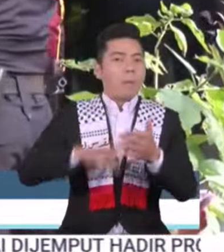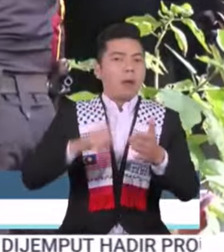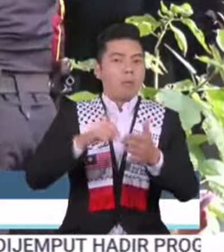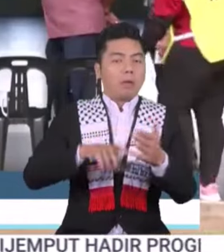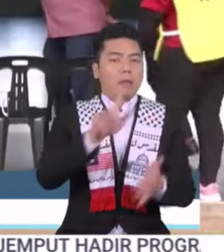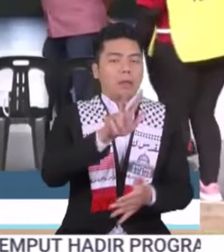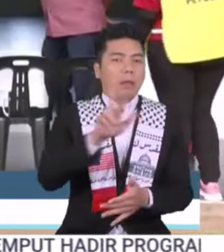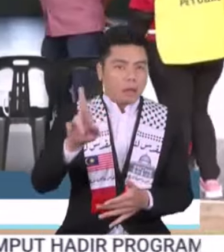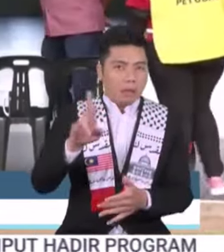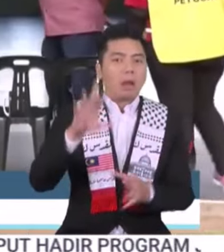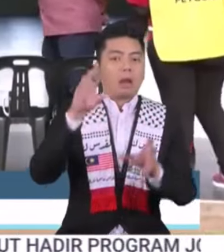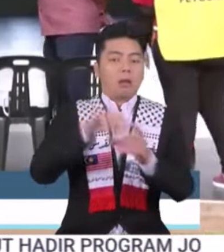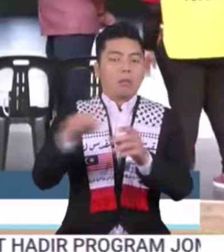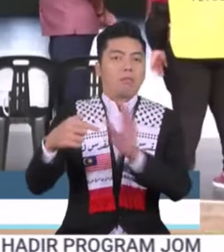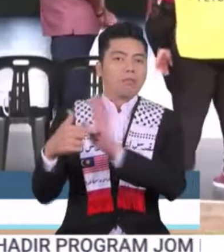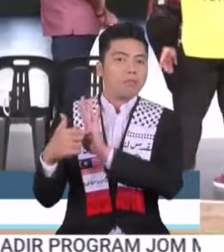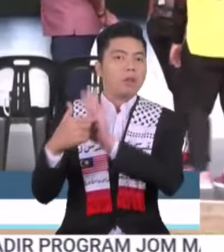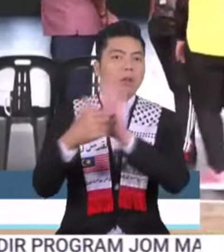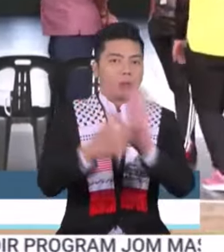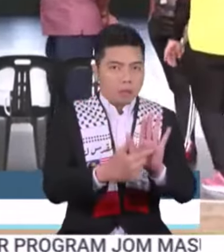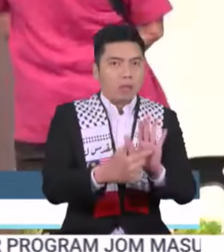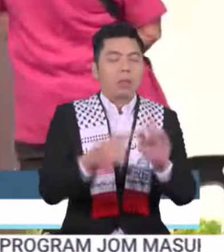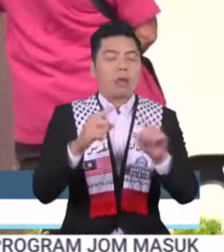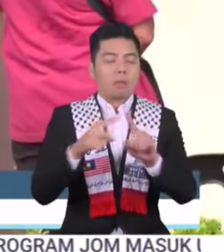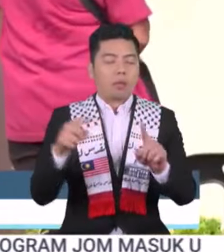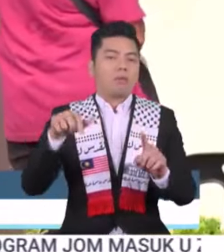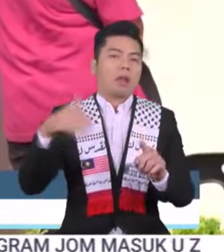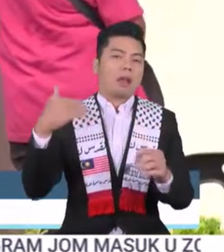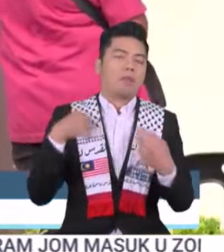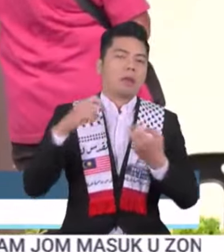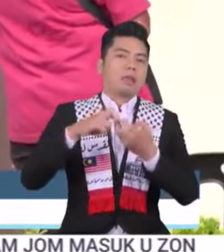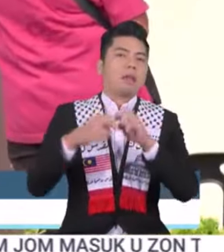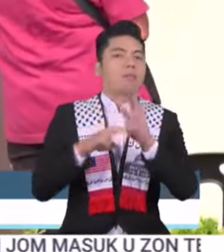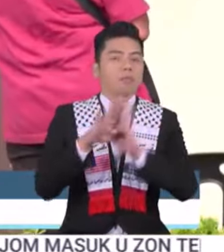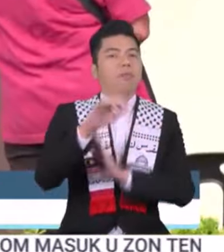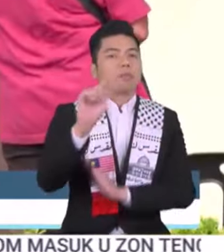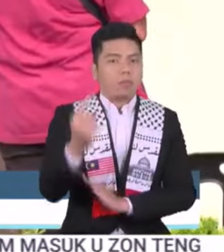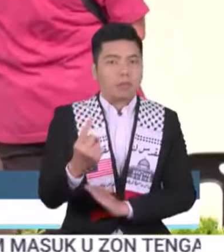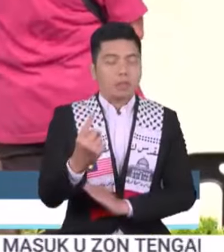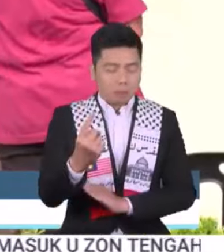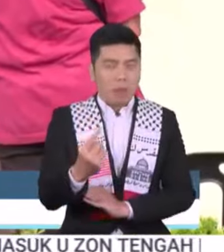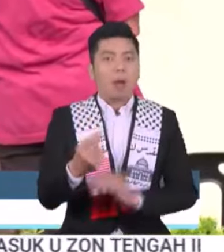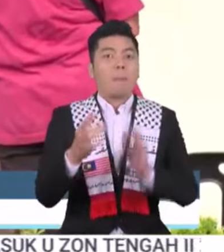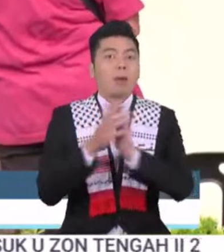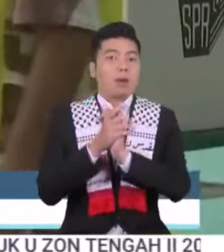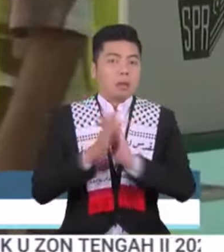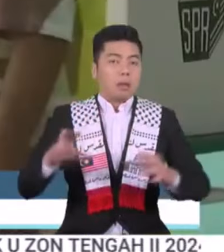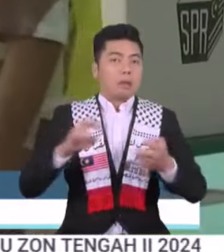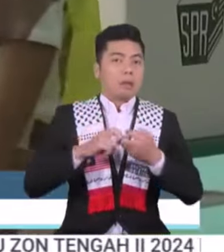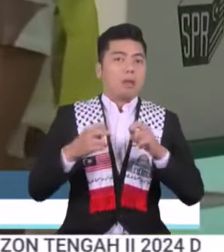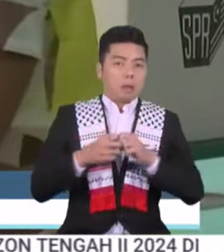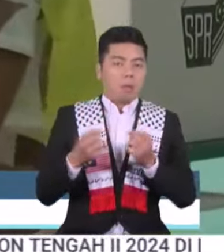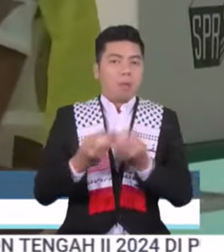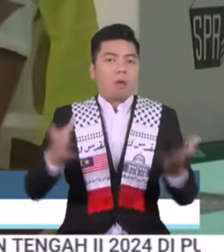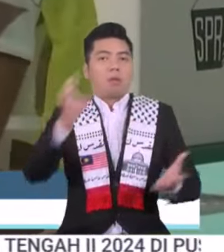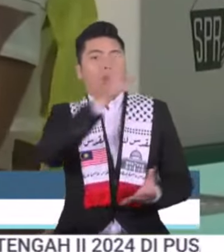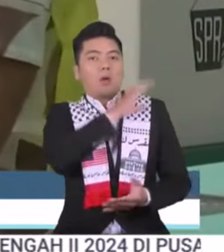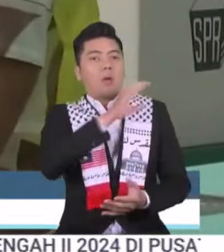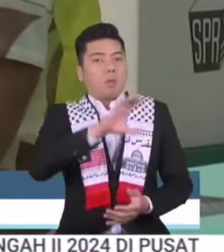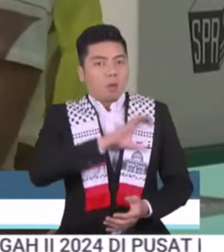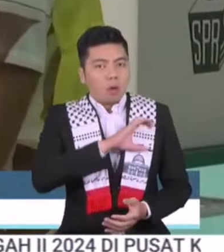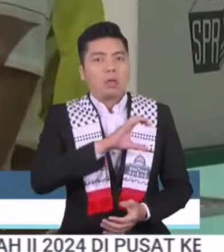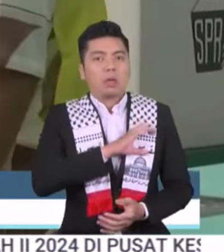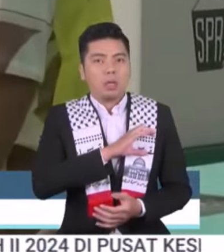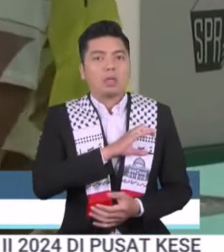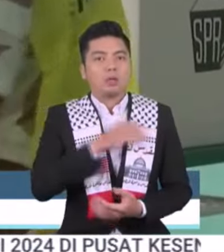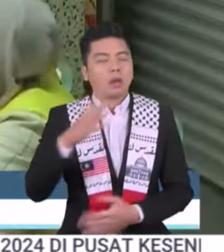pihak sepanjang kempen selain daripada isu pembangunan. Dari segi keselamatan, kebanyakan pegawai dan anggota polis